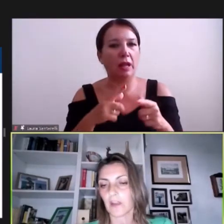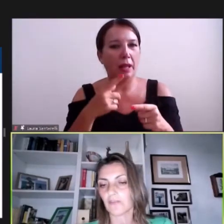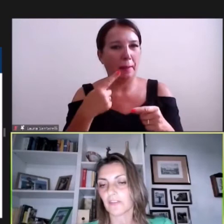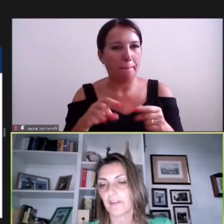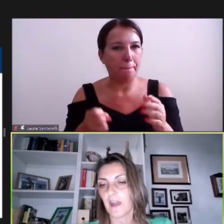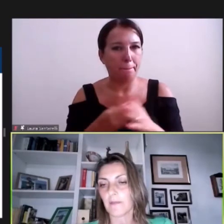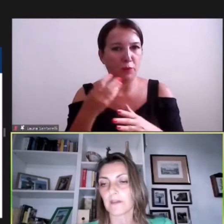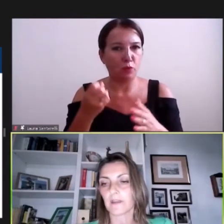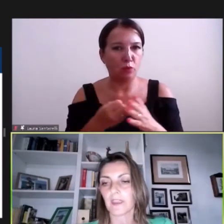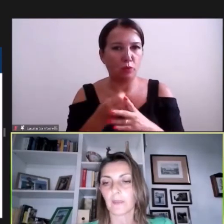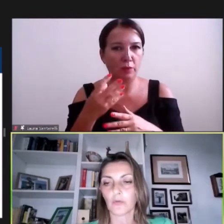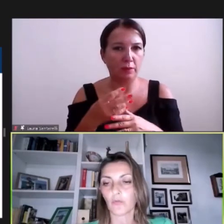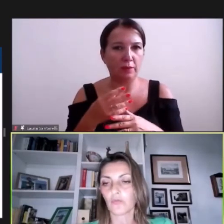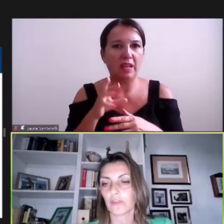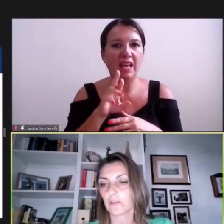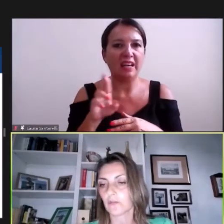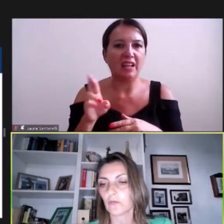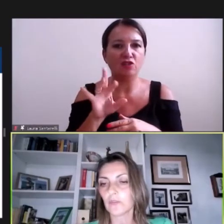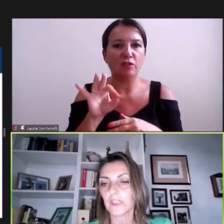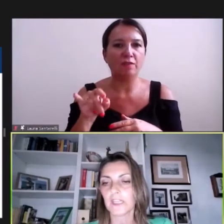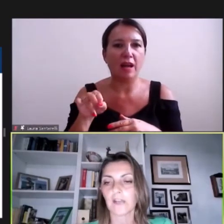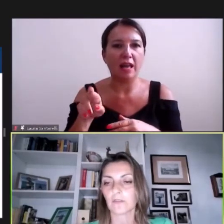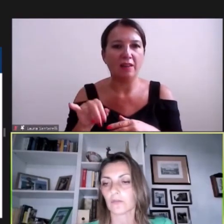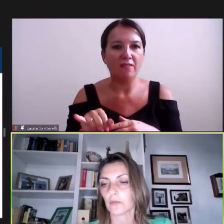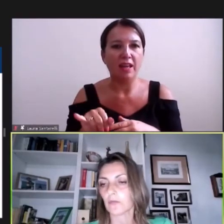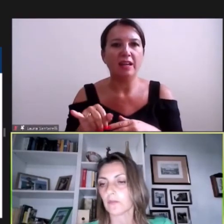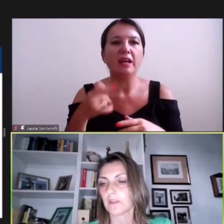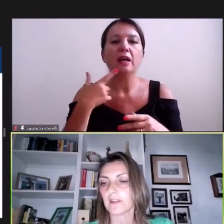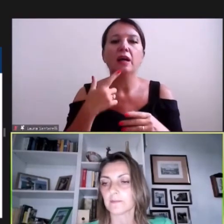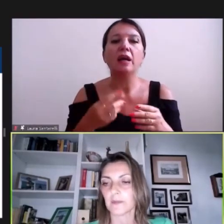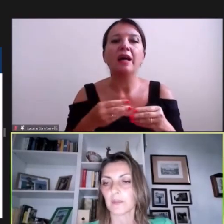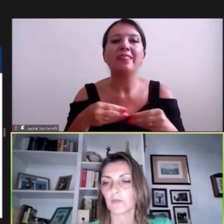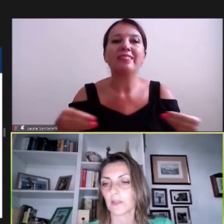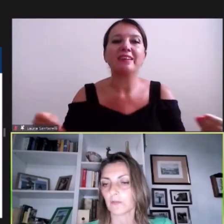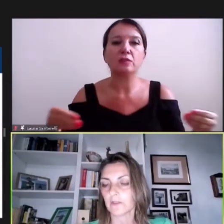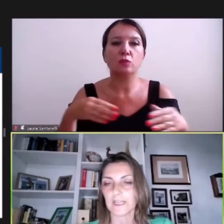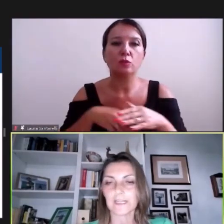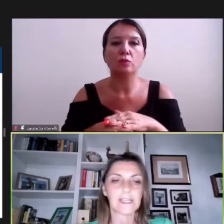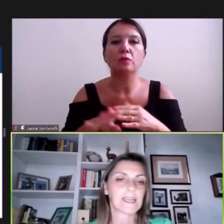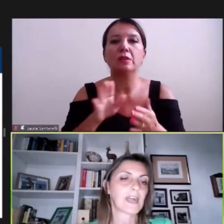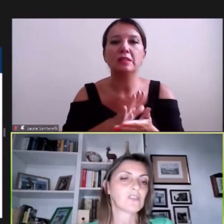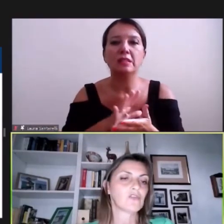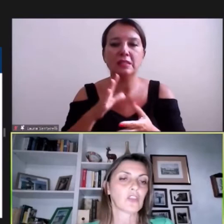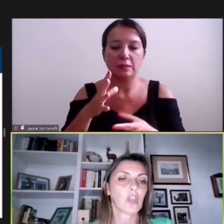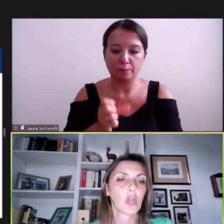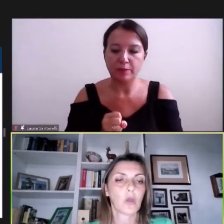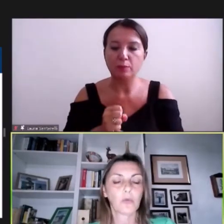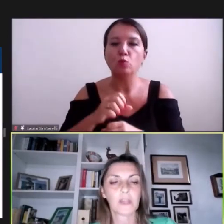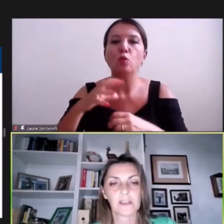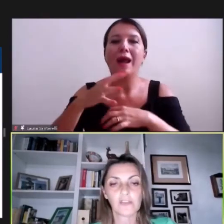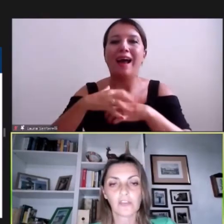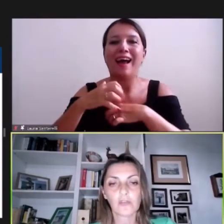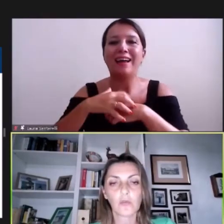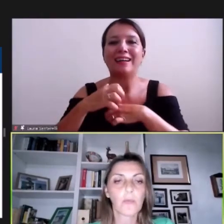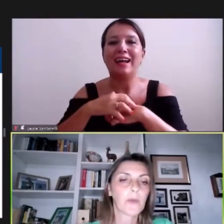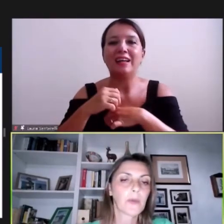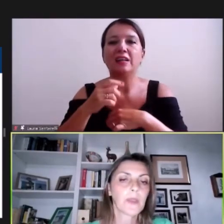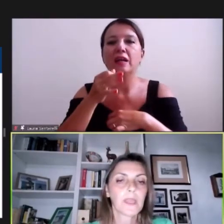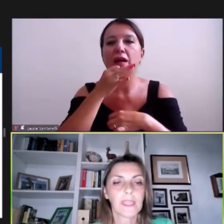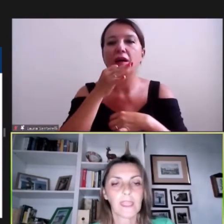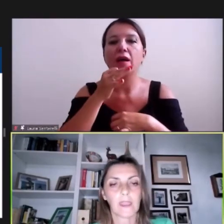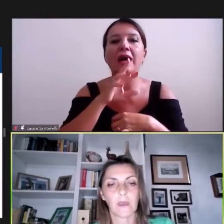questa Orange Fiber che produce tessuti da sottoprodotti della spremitura industriale delle arance, oppure Radici